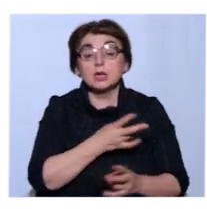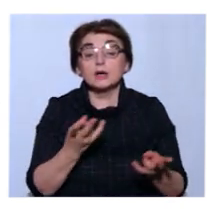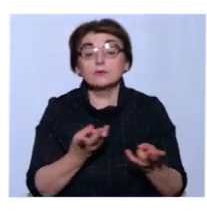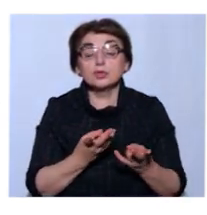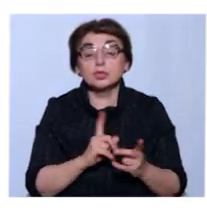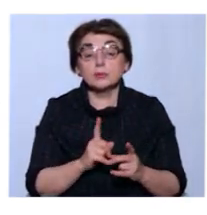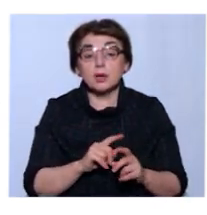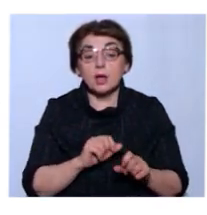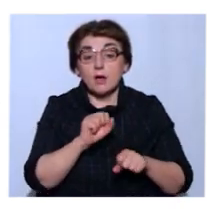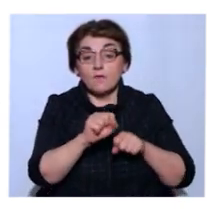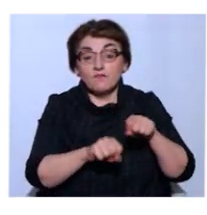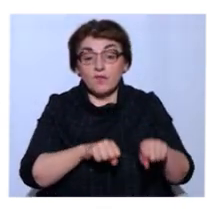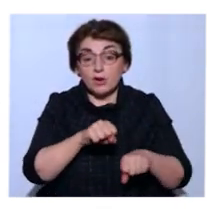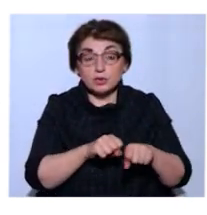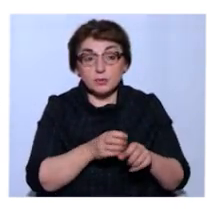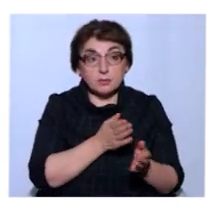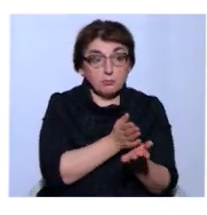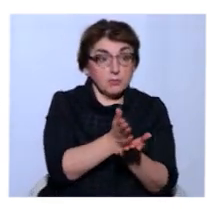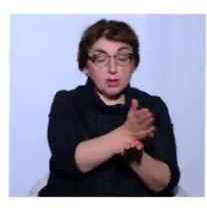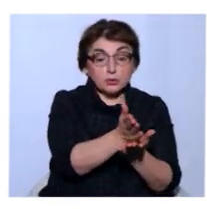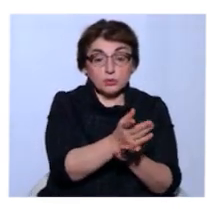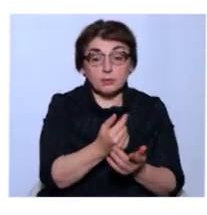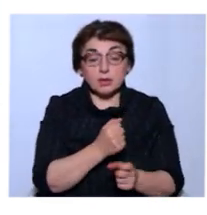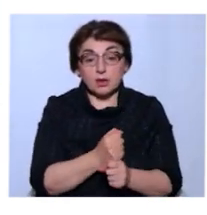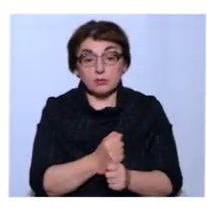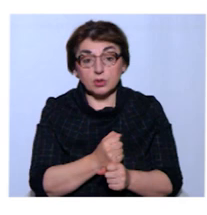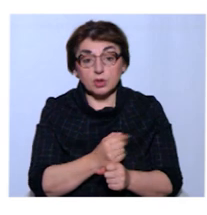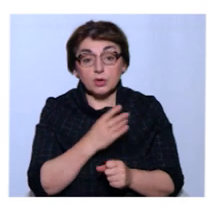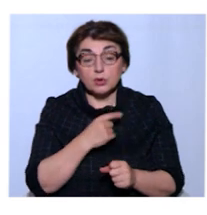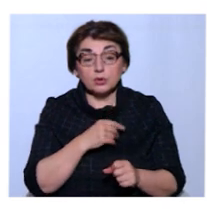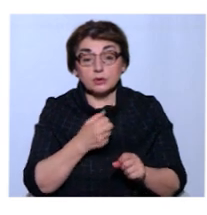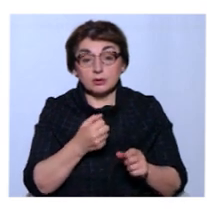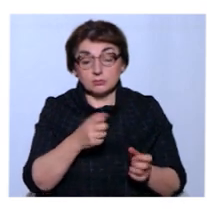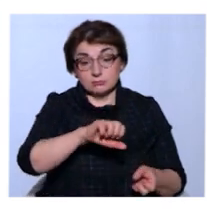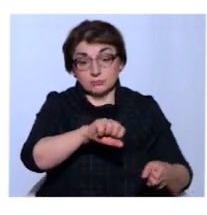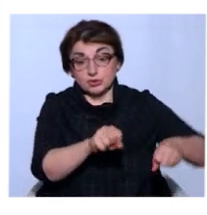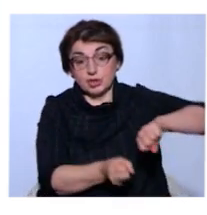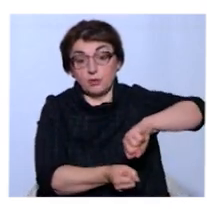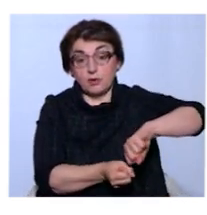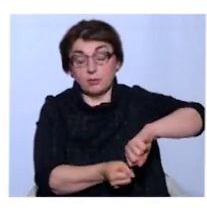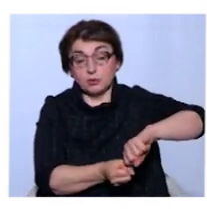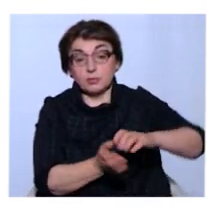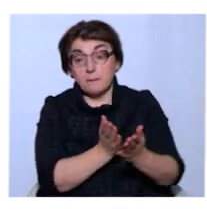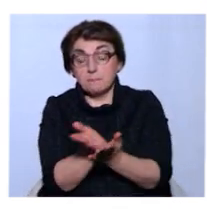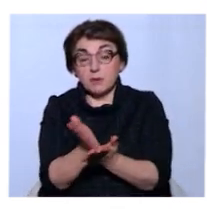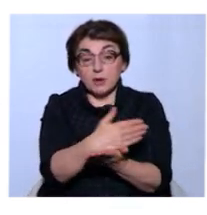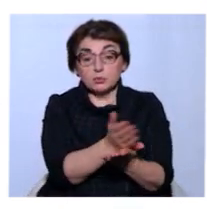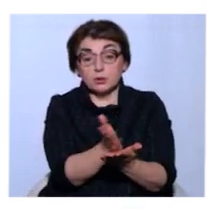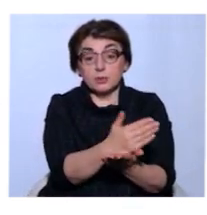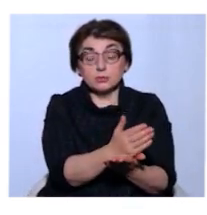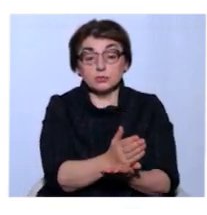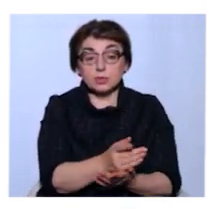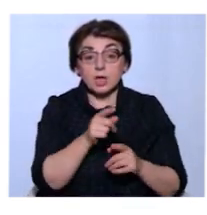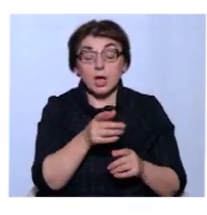რომ ველოსიპედს მიმართულება შეუცვალოთ. როდესაც საჭეს შემოვაბრუნებთ და მიმართულებას უცვლით